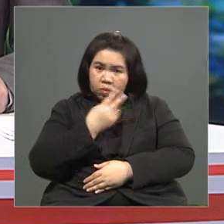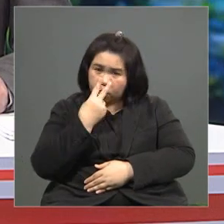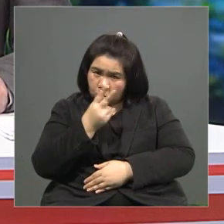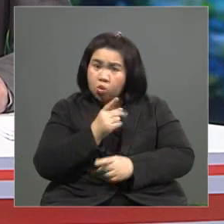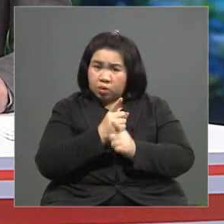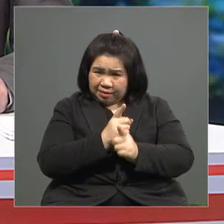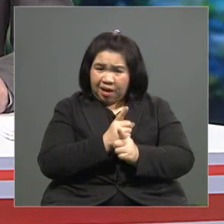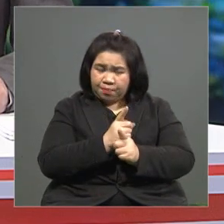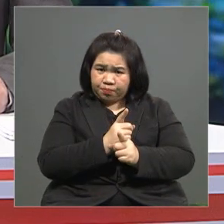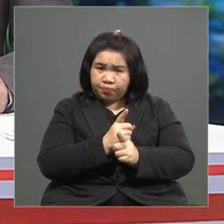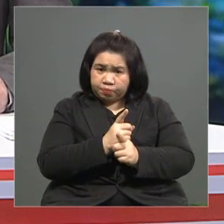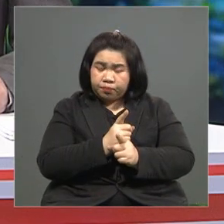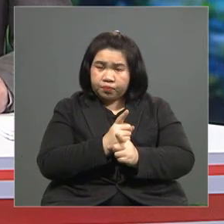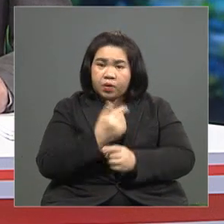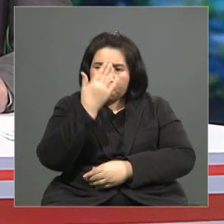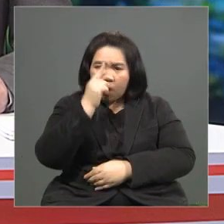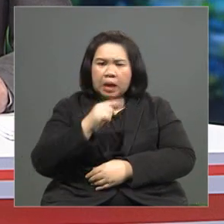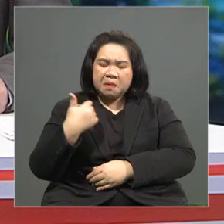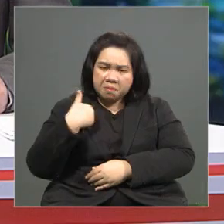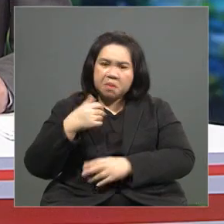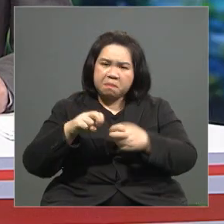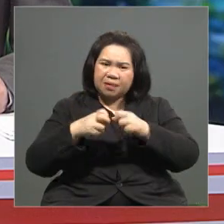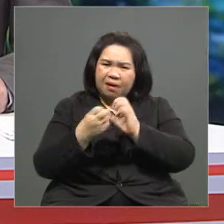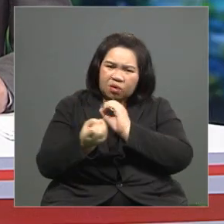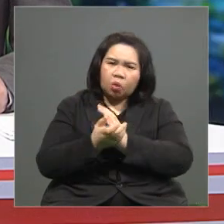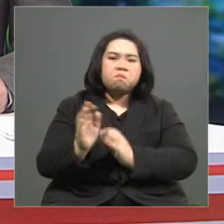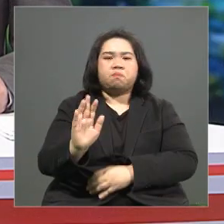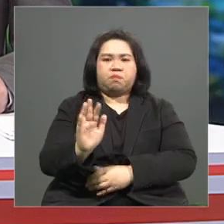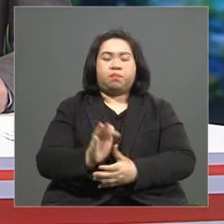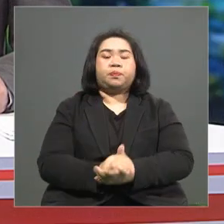นะคำแนะนำในส่วนของงานราชการด้วยเพื่อที่จะลดผลกระทบที่จะเกิดขึ้นด้วยนะคะ